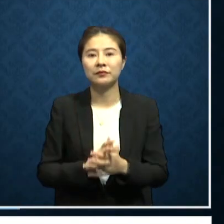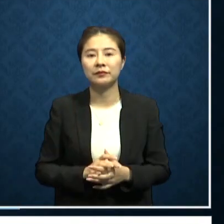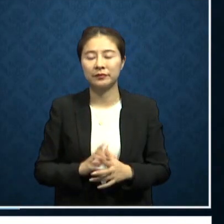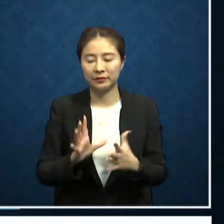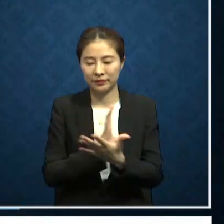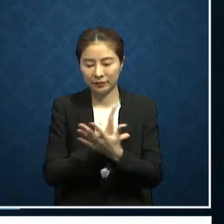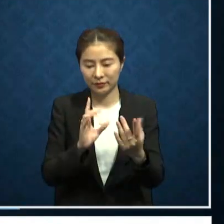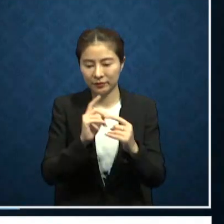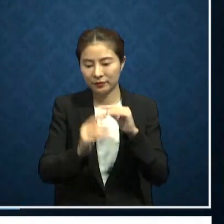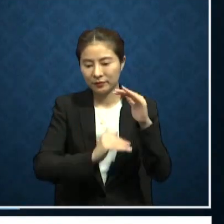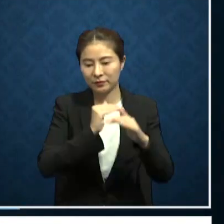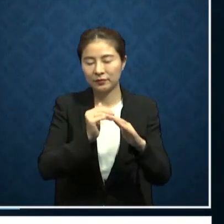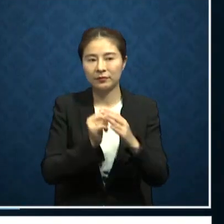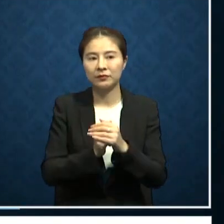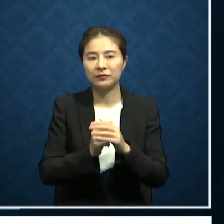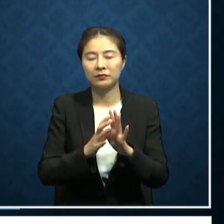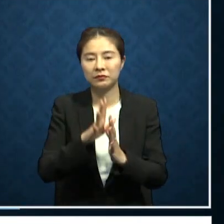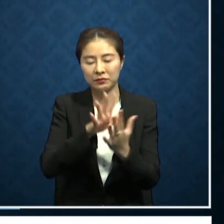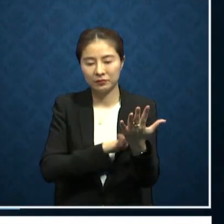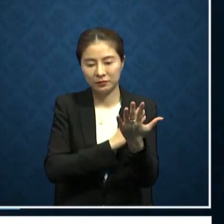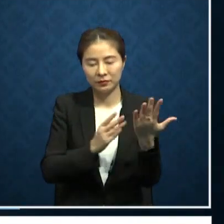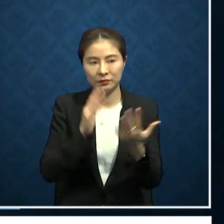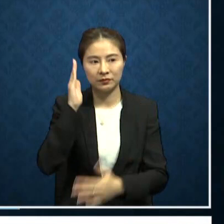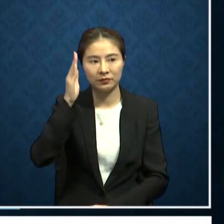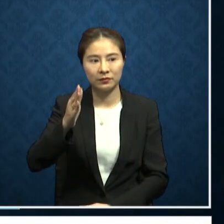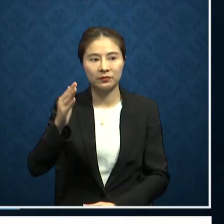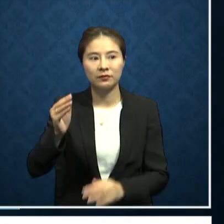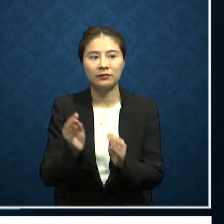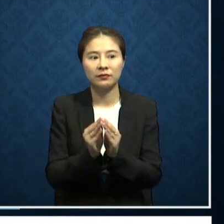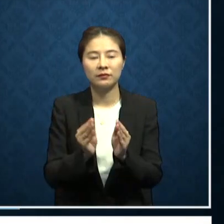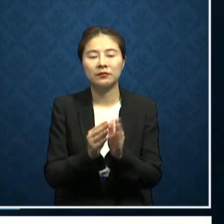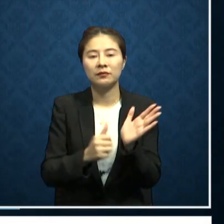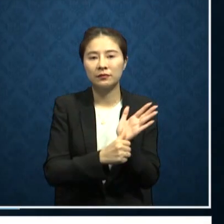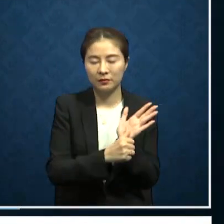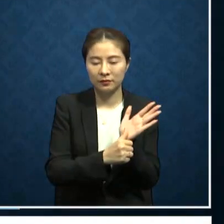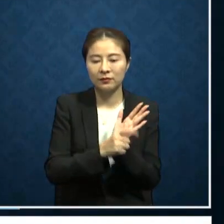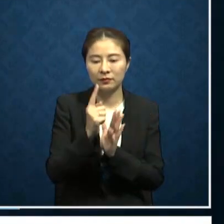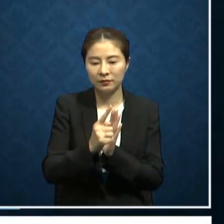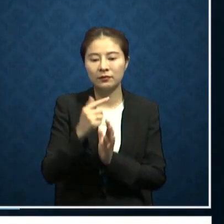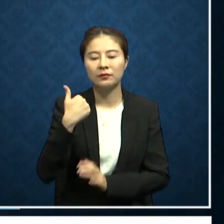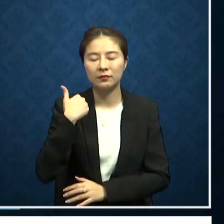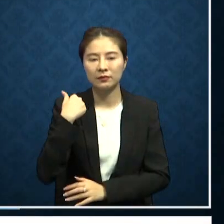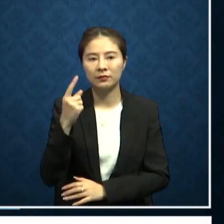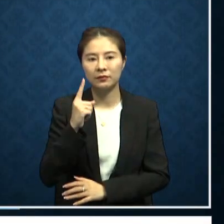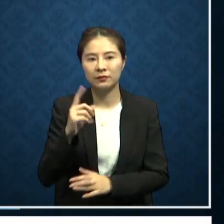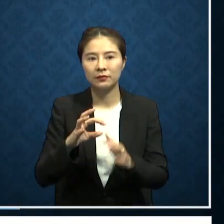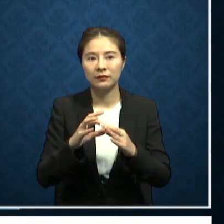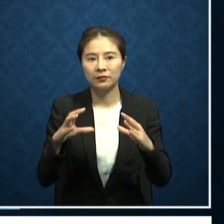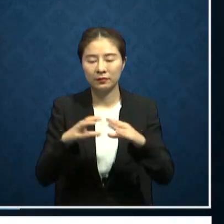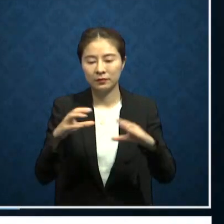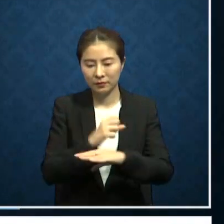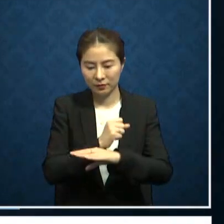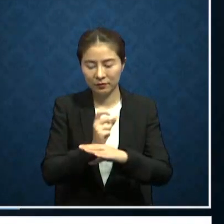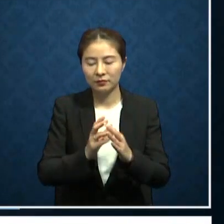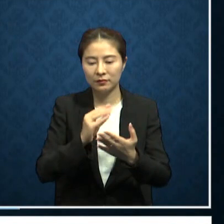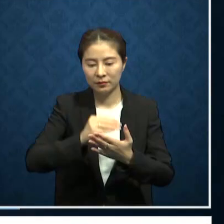คะแนนแล้วก็เรื่องของการอนาคตที่ยั่งยืนนะคะสิ่งที่ควรปรับปรุงแก้ไขนะคะก็จะเป็นเรื่องเกี่ยวกับการเมืองการปกครอง